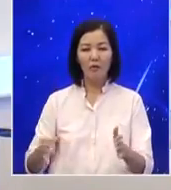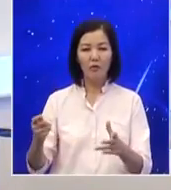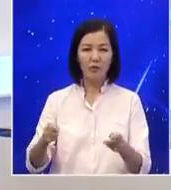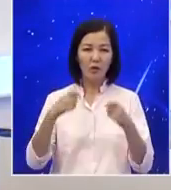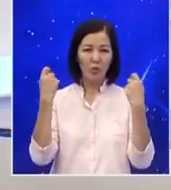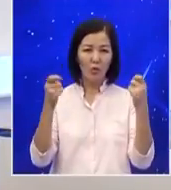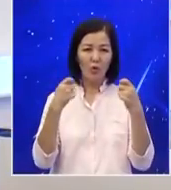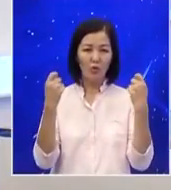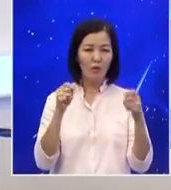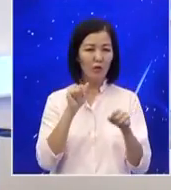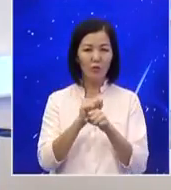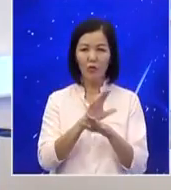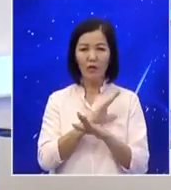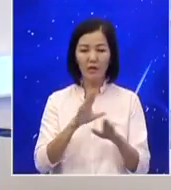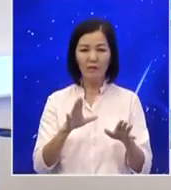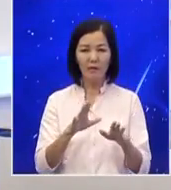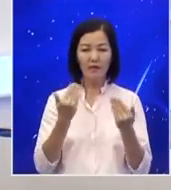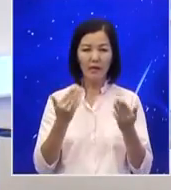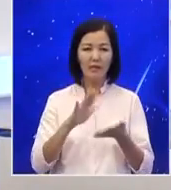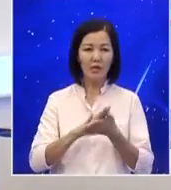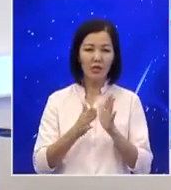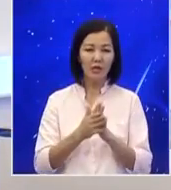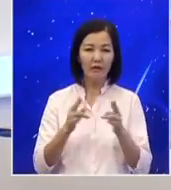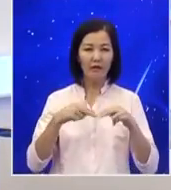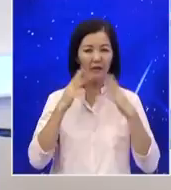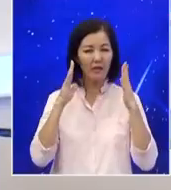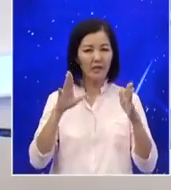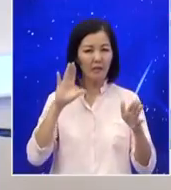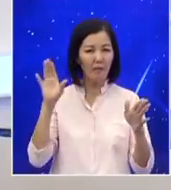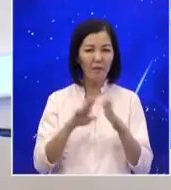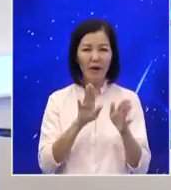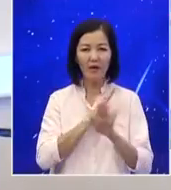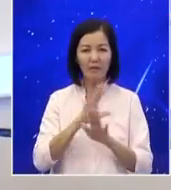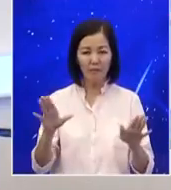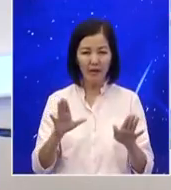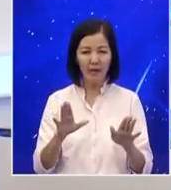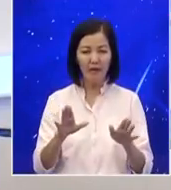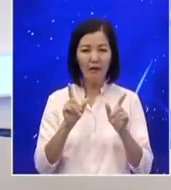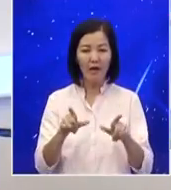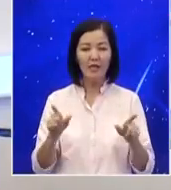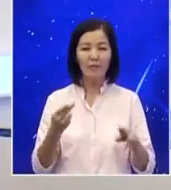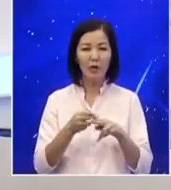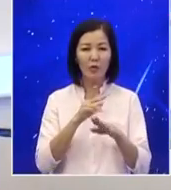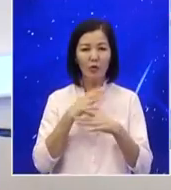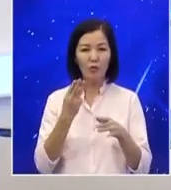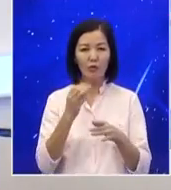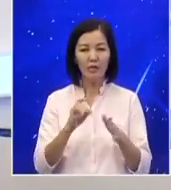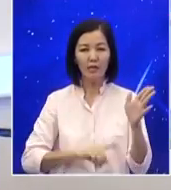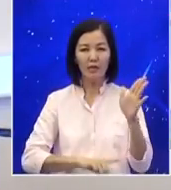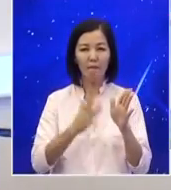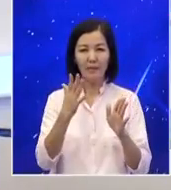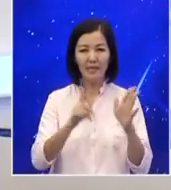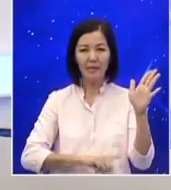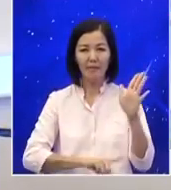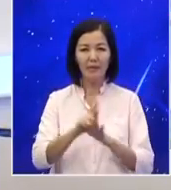Өңірде той томалақ тыйылар емес. Эпидемиологиялық ахуалды ескермей жақындарының басын қауіпке тігетіндер көп. Шілденің 5-нен бері Алматы